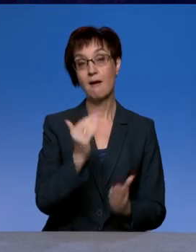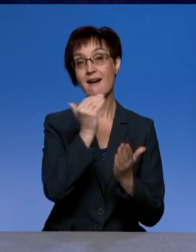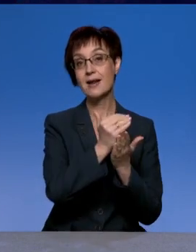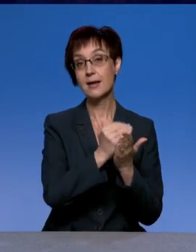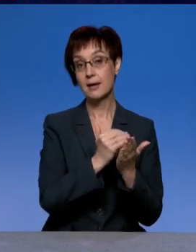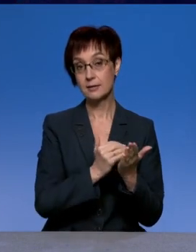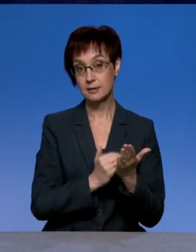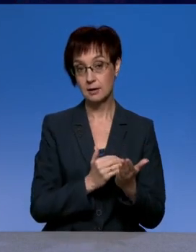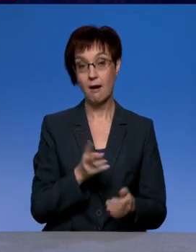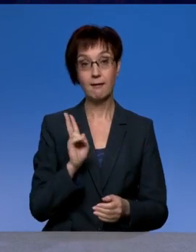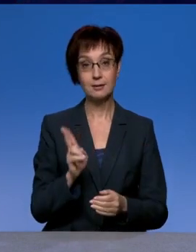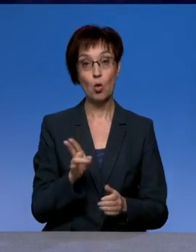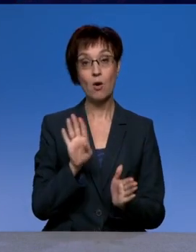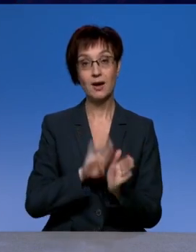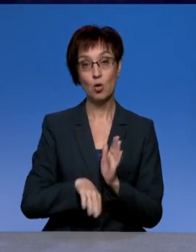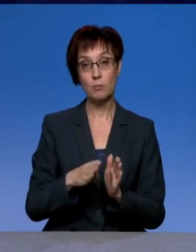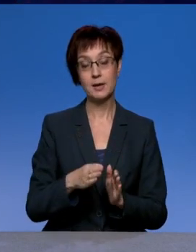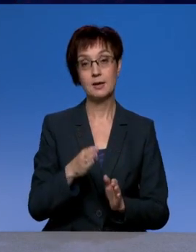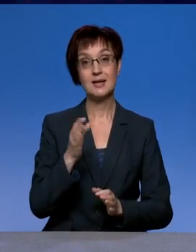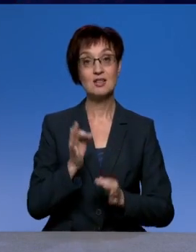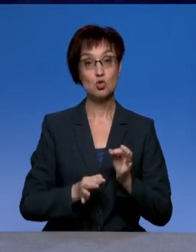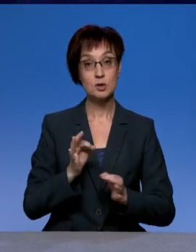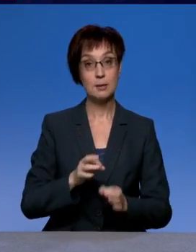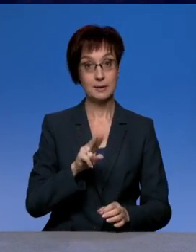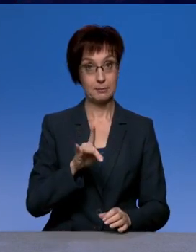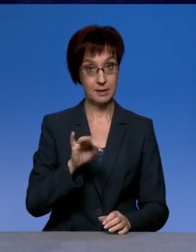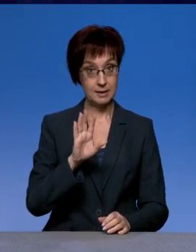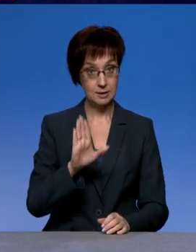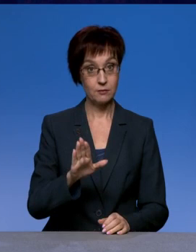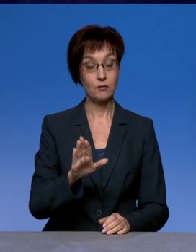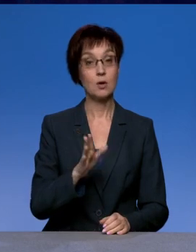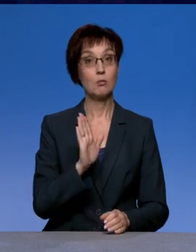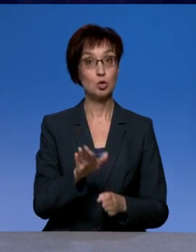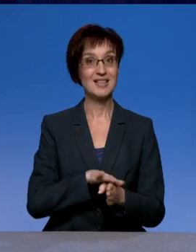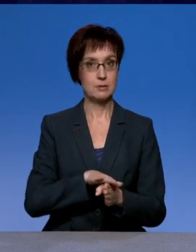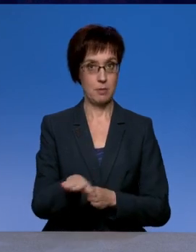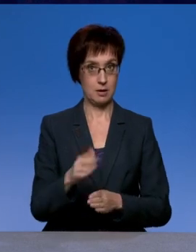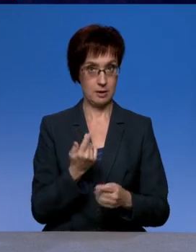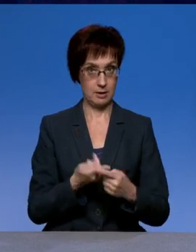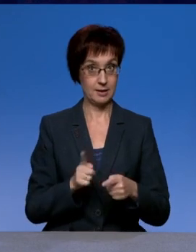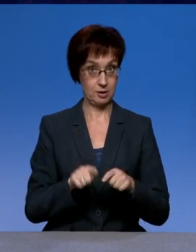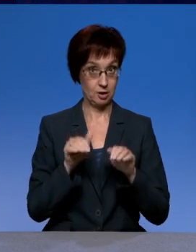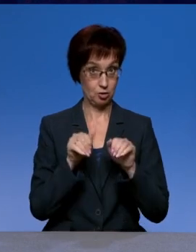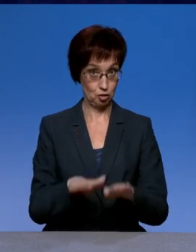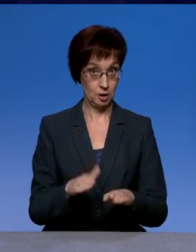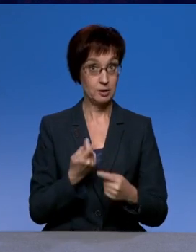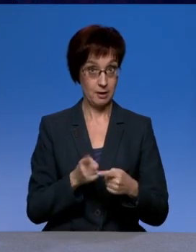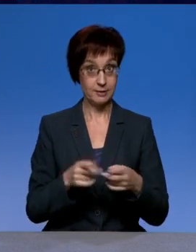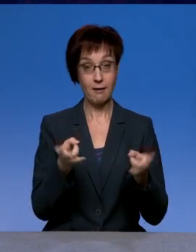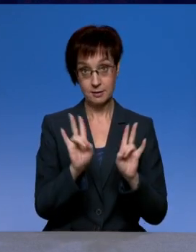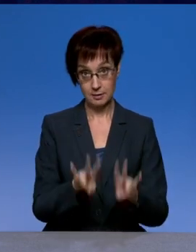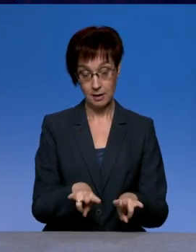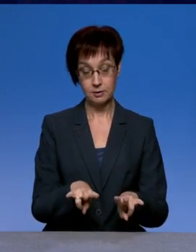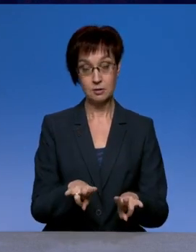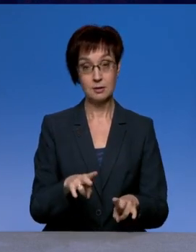будет осуществлять функцию по исполнению таких решений? Это останется точно так же прерогативой тех же самых приставов. Вопрос здесь в